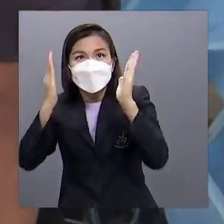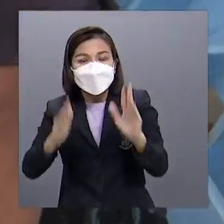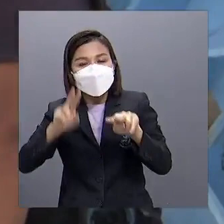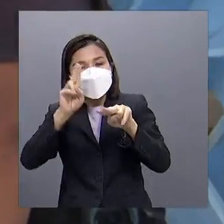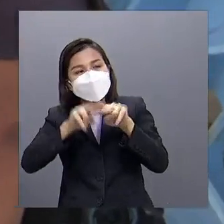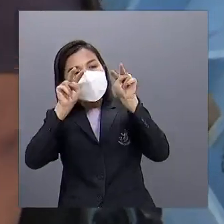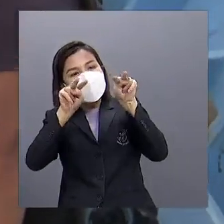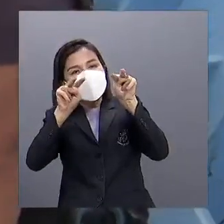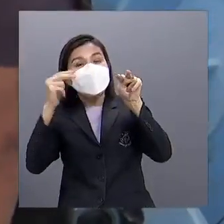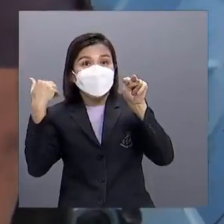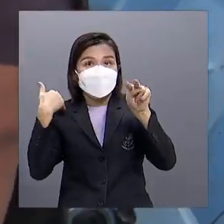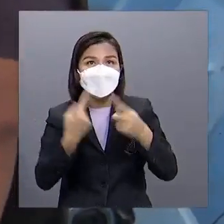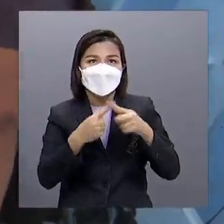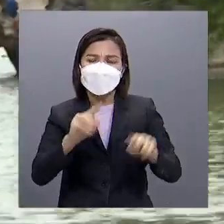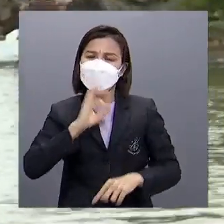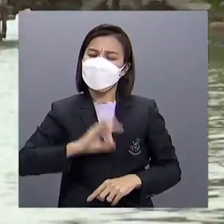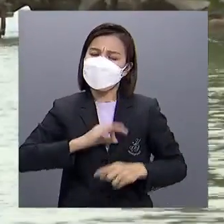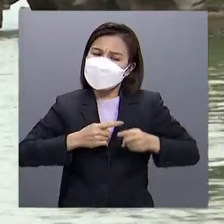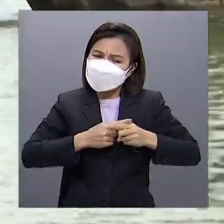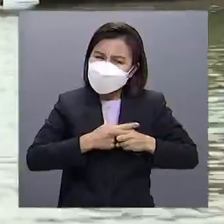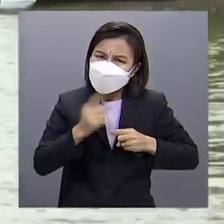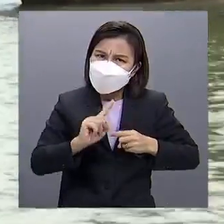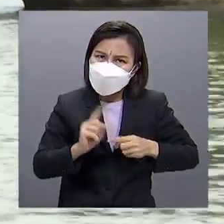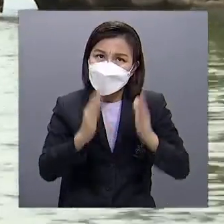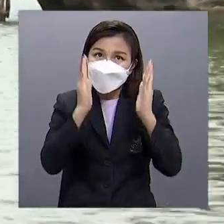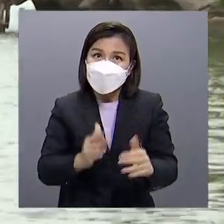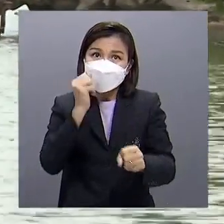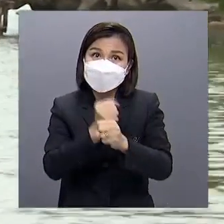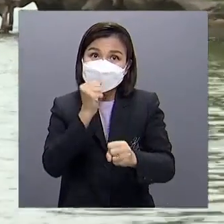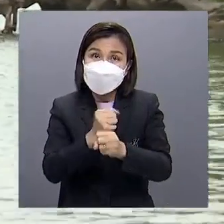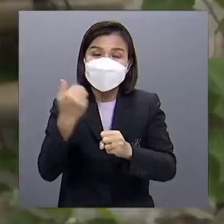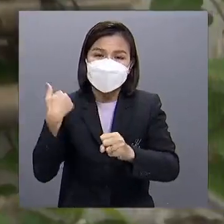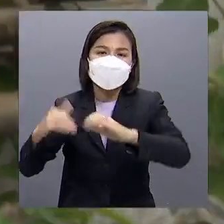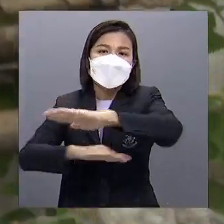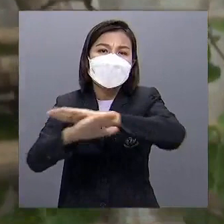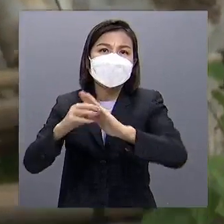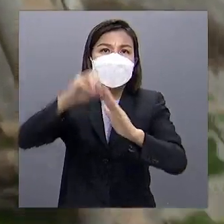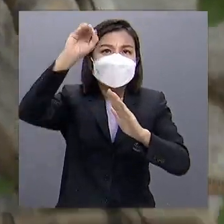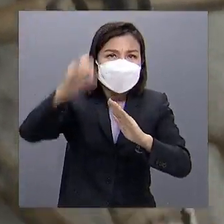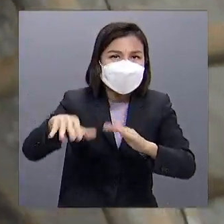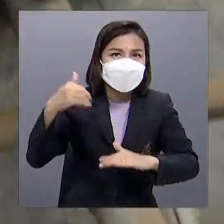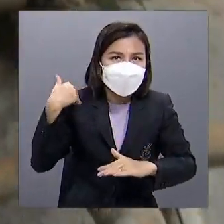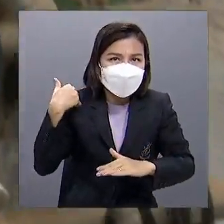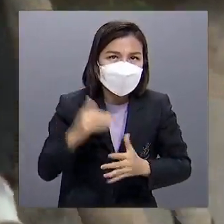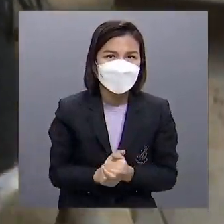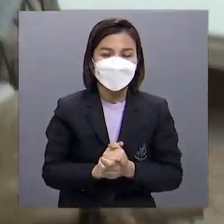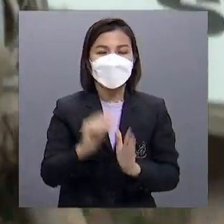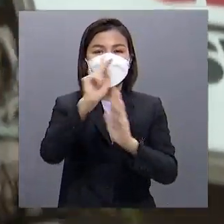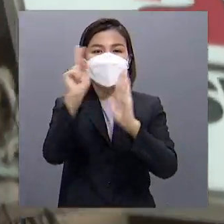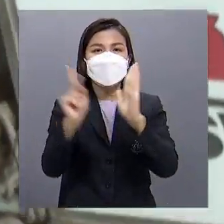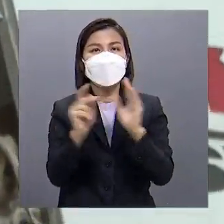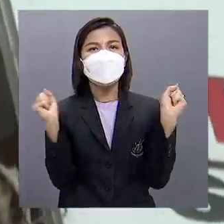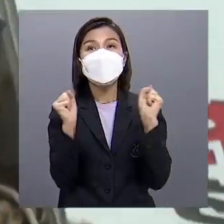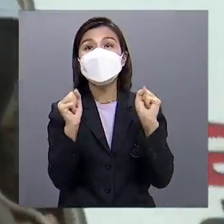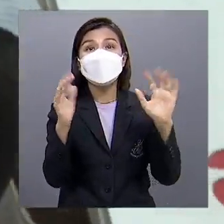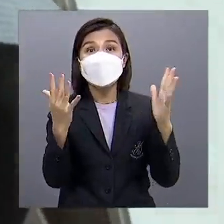างความเจ็บปวดมากที่สุดคือผู้ก่อเหตุได้ทิ้งหลักฐานการขโมยเอาไว้เป็นจำนวนมากโดยไม่เกรงกลัวกฎหมายและเชื่อว่ามี